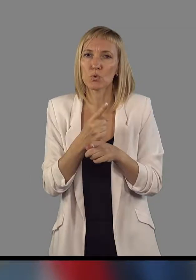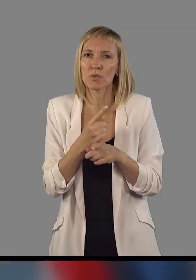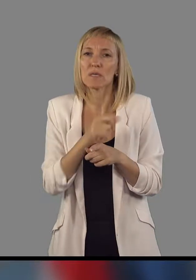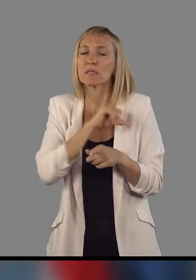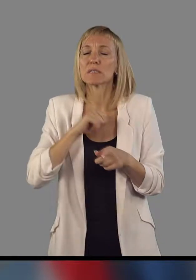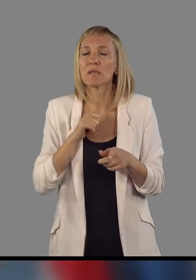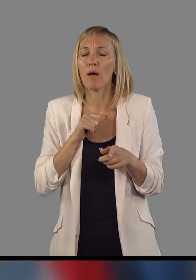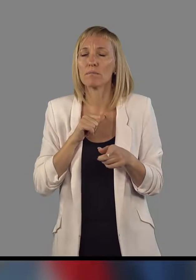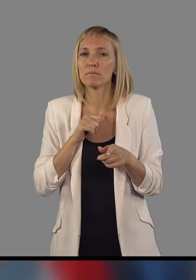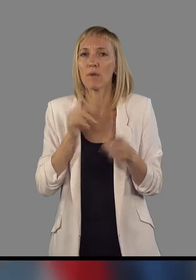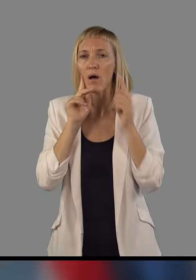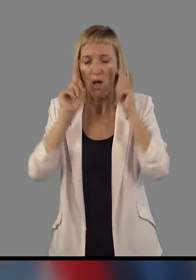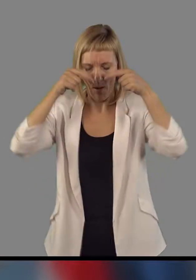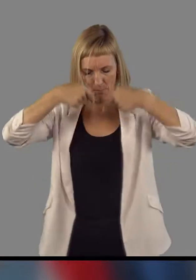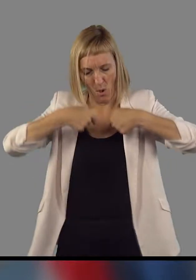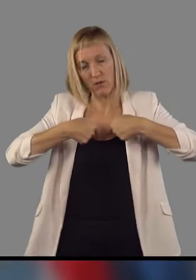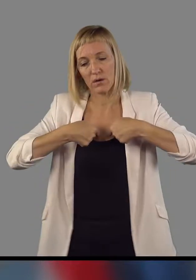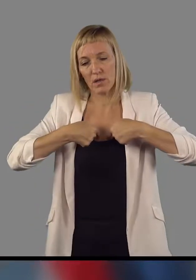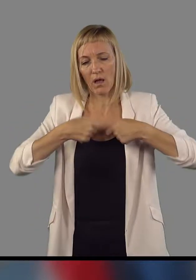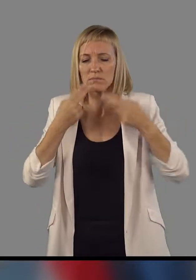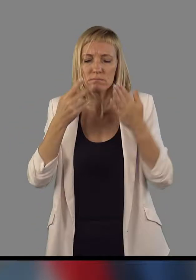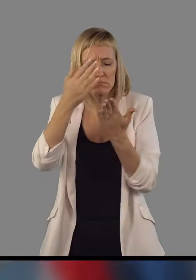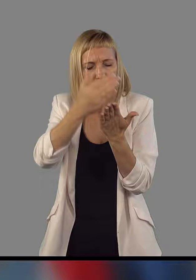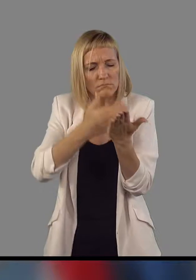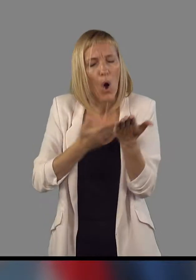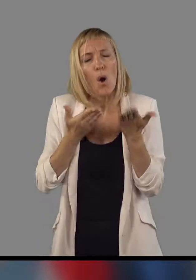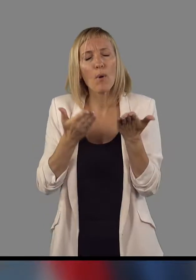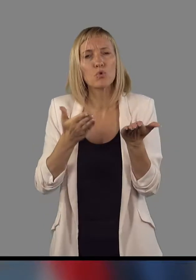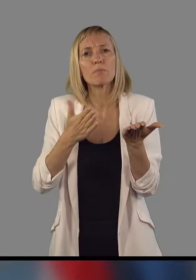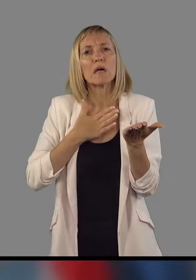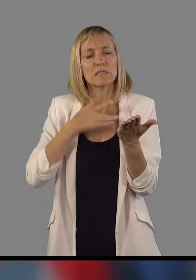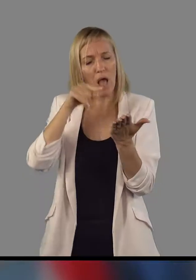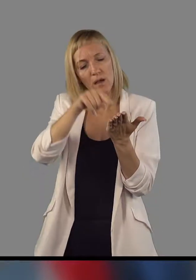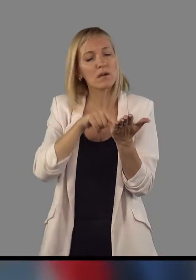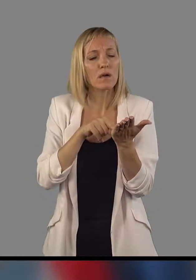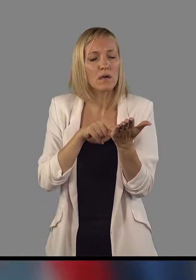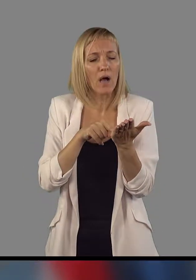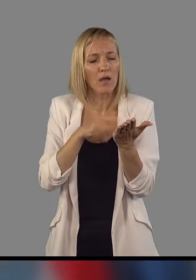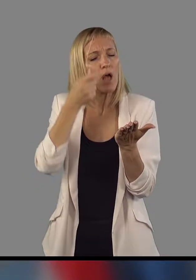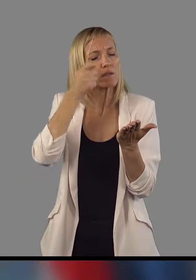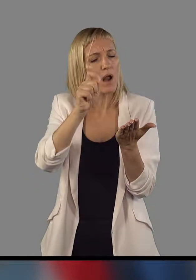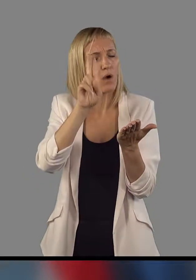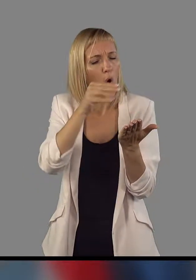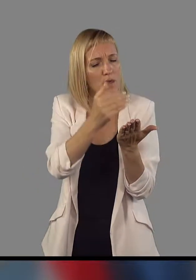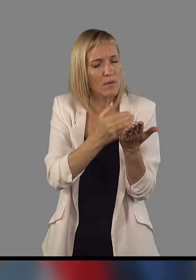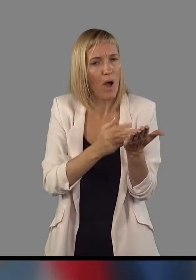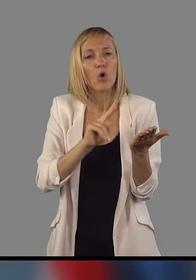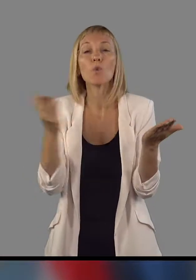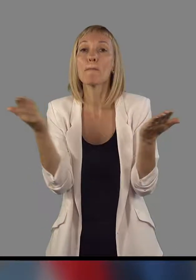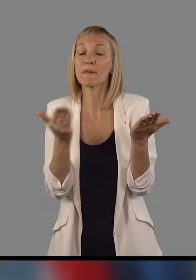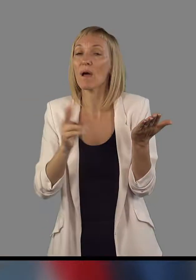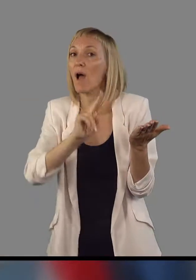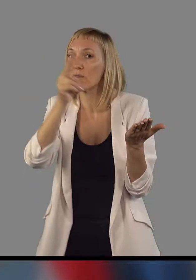včasih gredo tudi malo vase in se raje ozrejo v svojo ponudbo. Zakaj? Vendarle so dražji